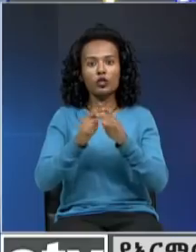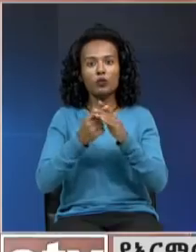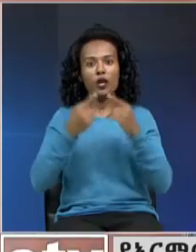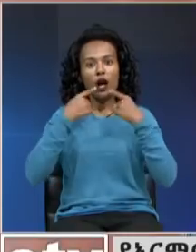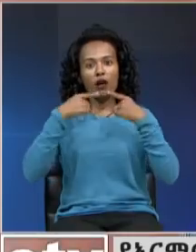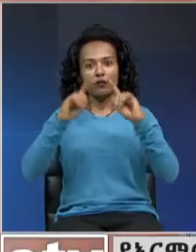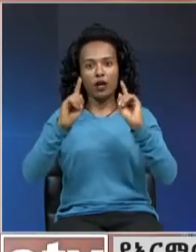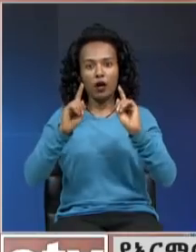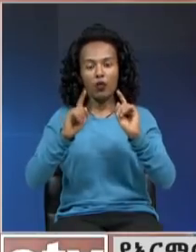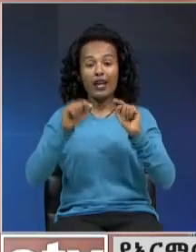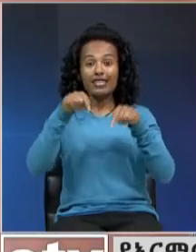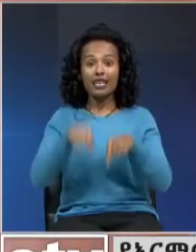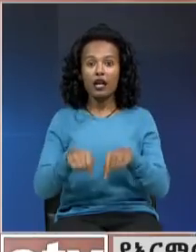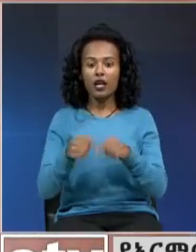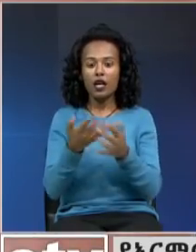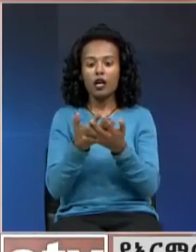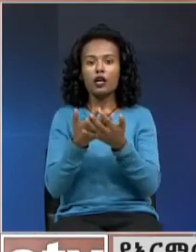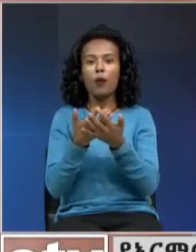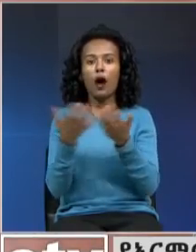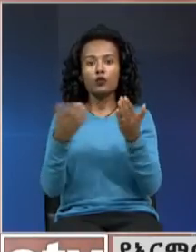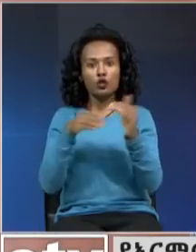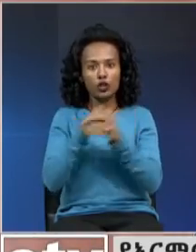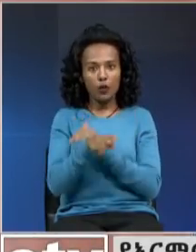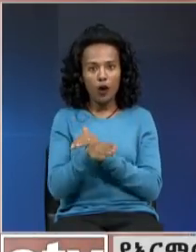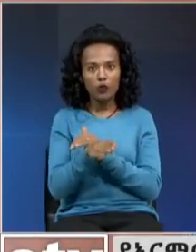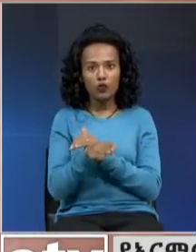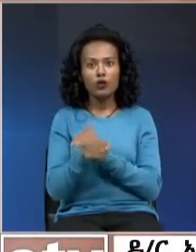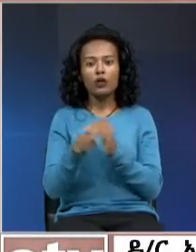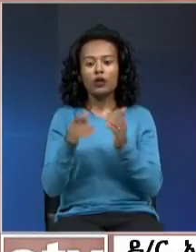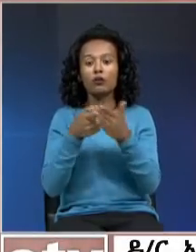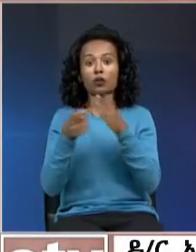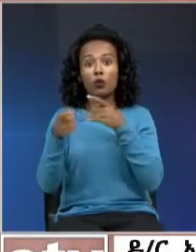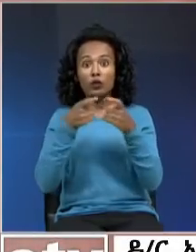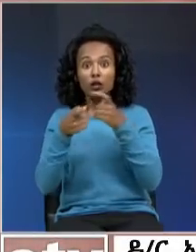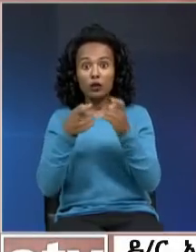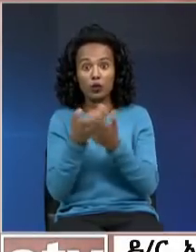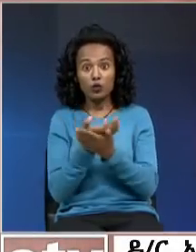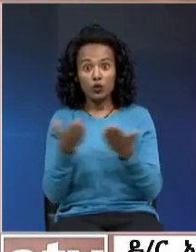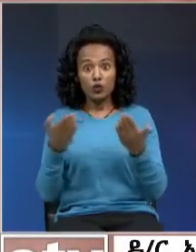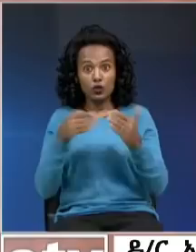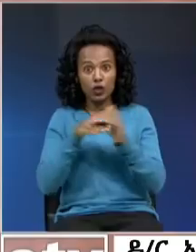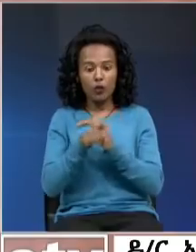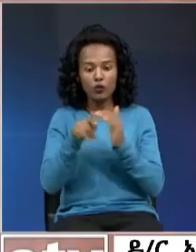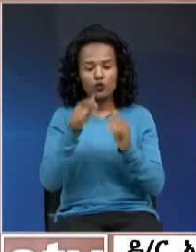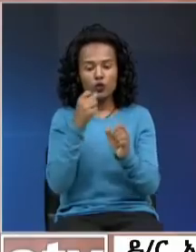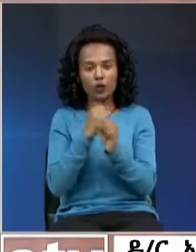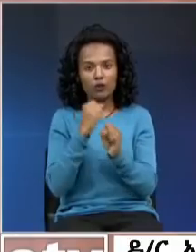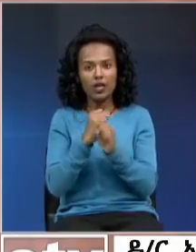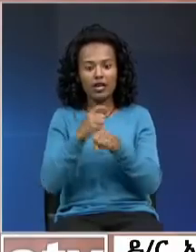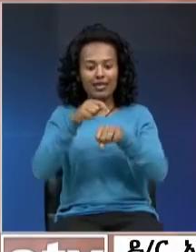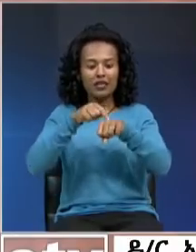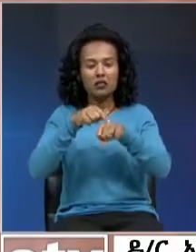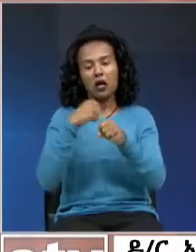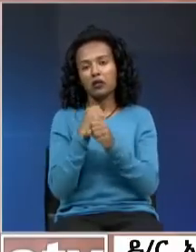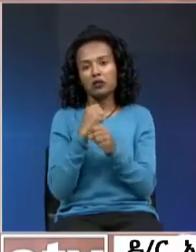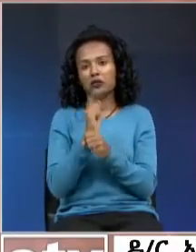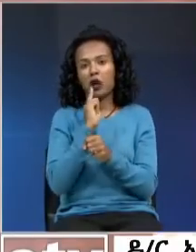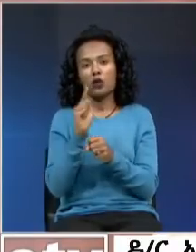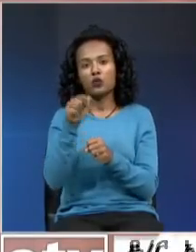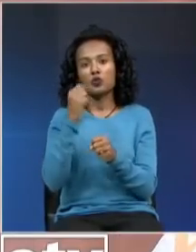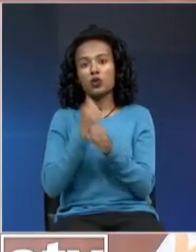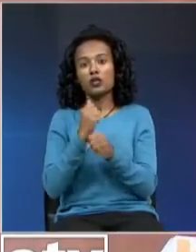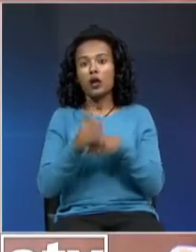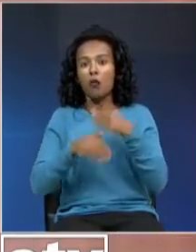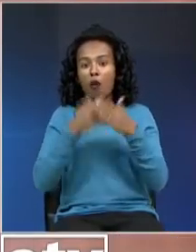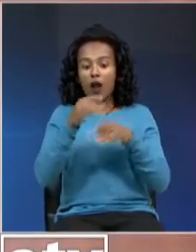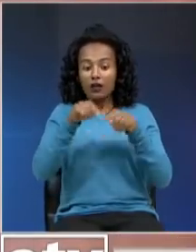አስታውቋል። ዛሬ ግብአቶች ይገቡልናል፣ ኮንትሮሎች ይገቡልናል። እሱን ለመስራት የሰዓታት ስራ ነው። እሱን ከሰራን